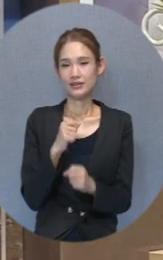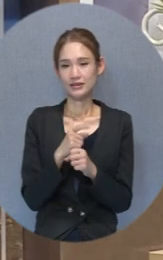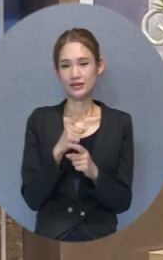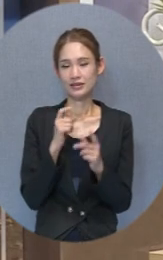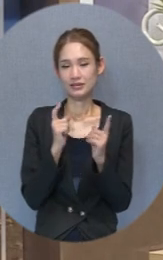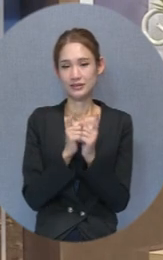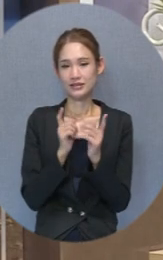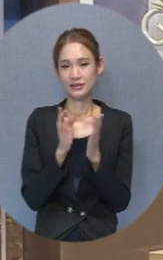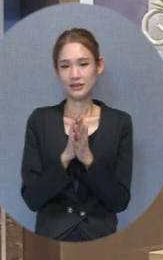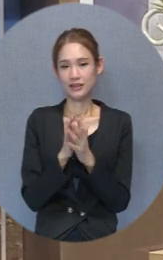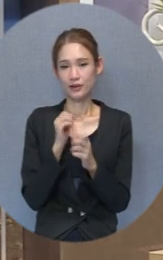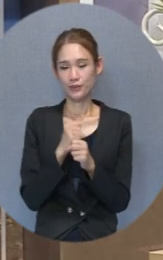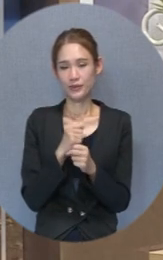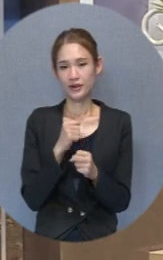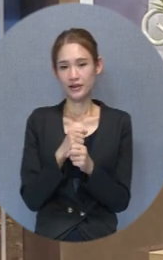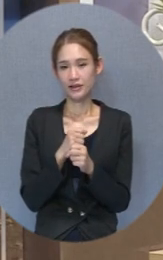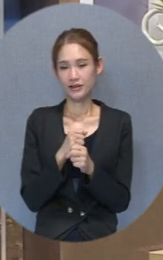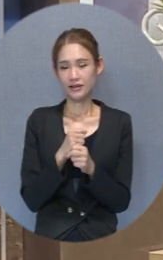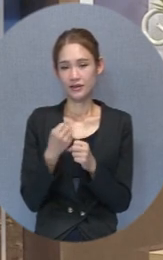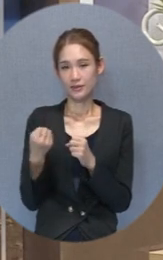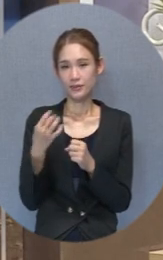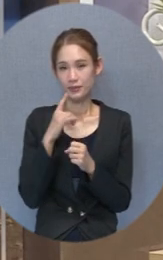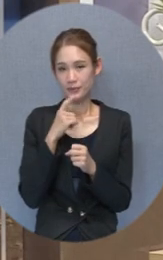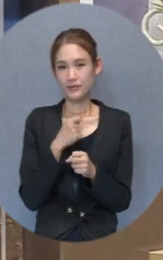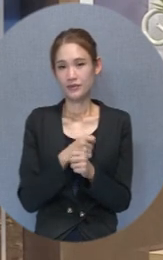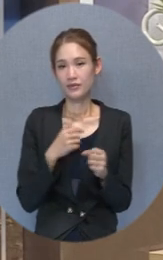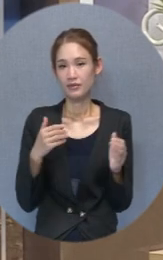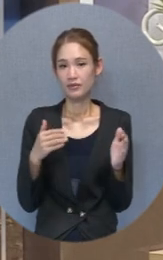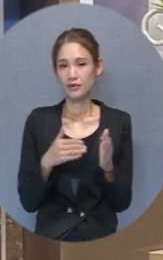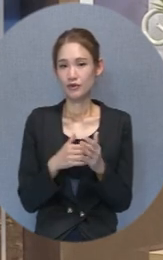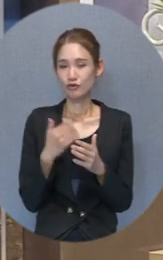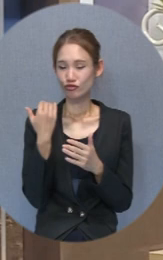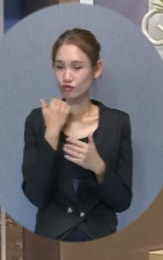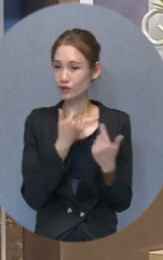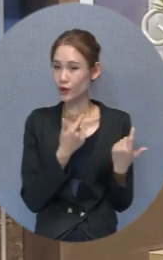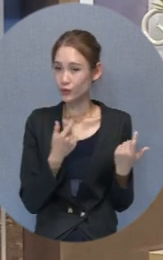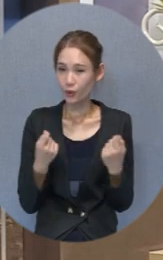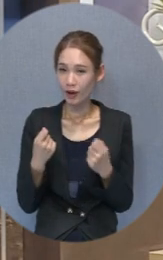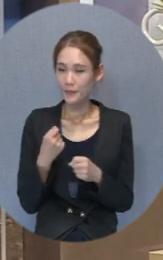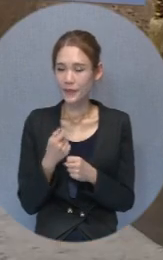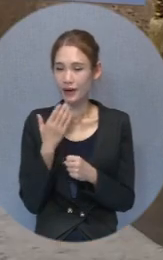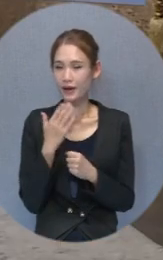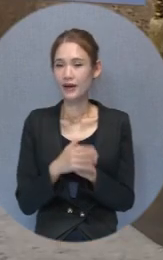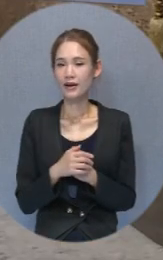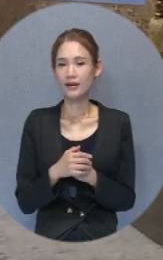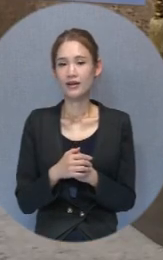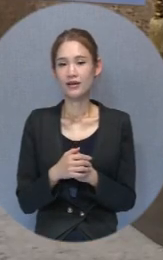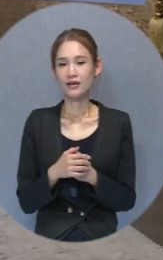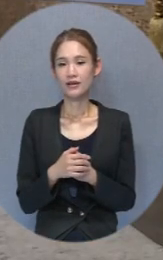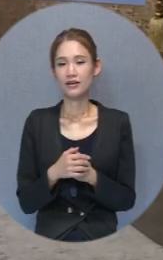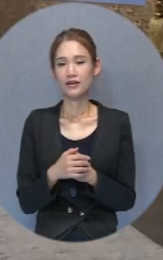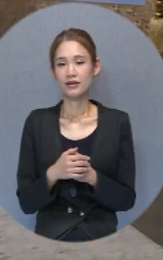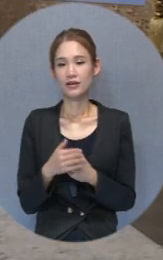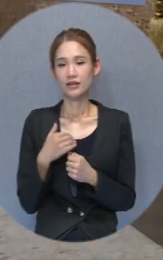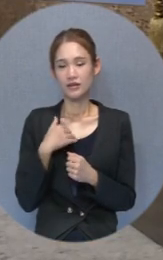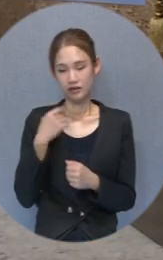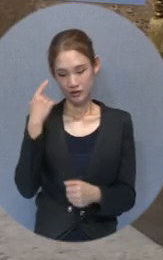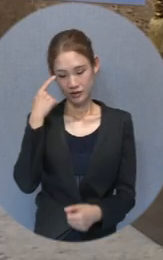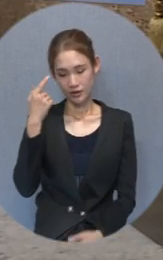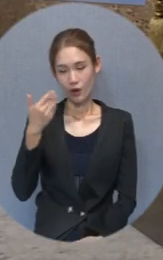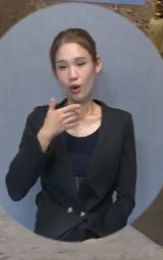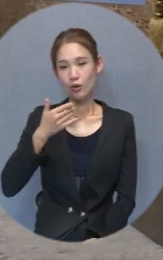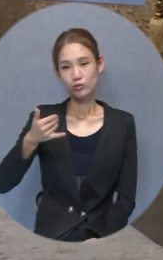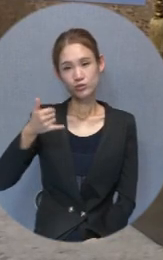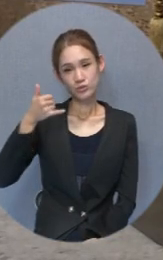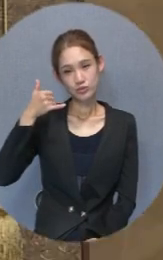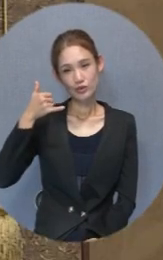수작업으로 만들어지는 이제 교구제라고 말씀해 주셨는데 누구나 만들 수가 있는 건가요? 이제 저희한테 문의를 하세요.